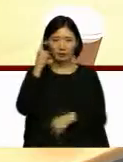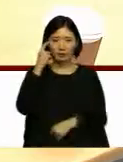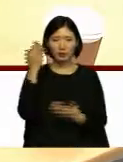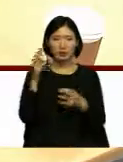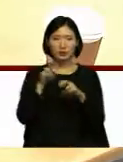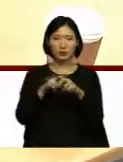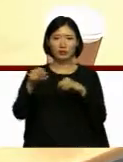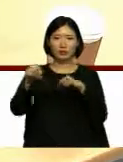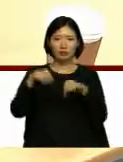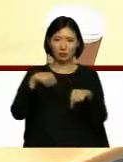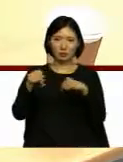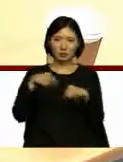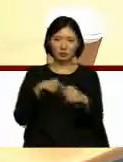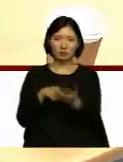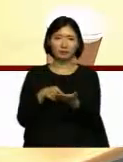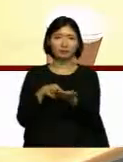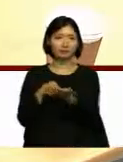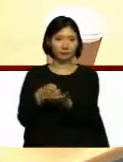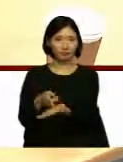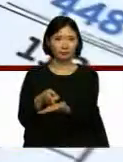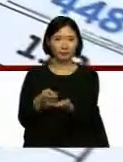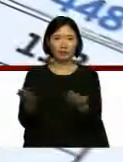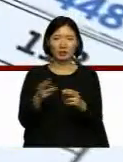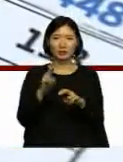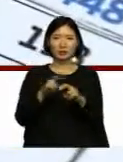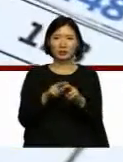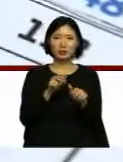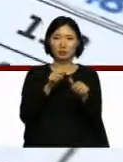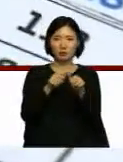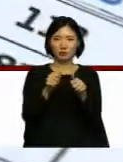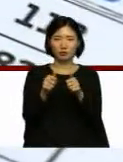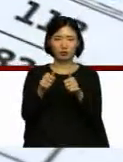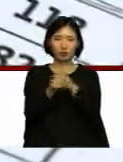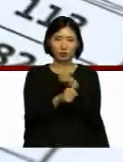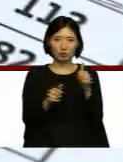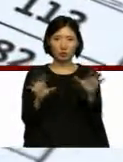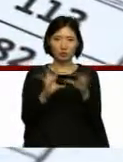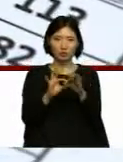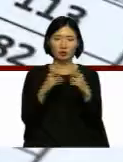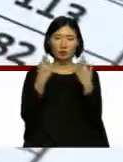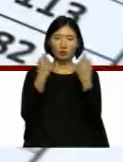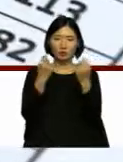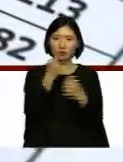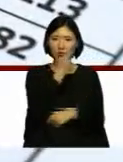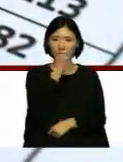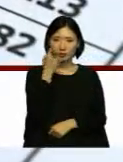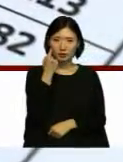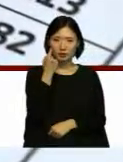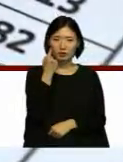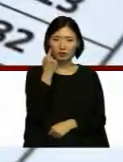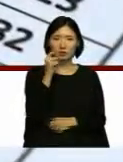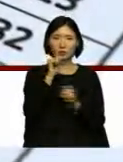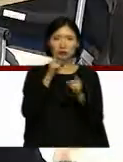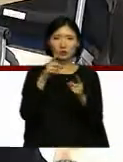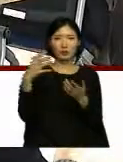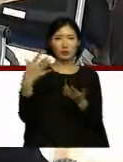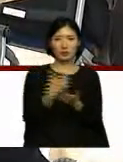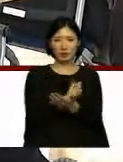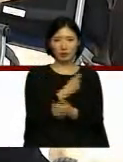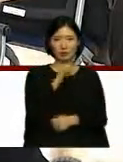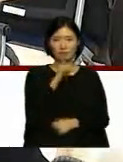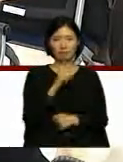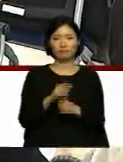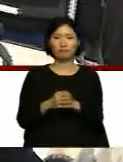개념의 일자리 정책 마켓을 제시하고 일자리 자문위원회를 통해 사업의 지속 여부를 검증하는 기회를 갖도록